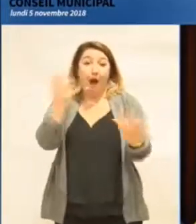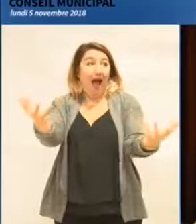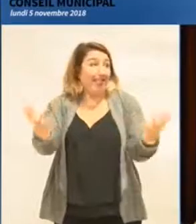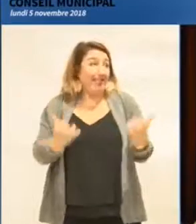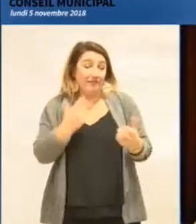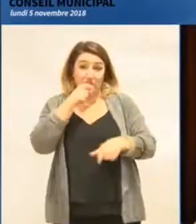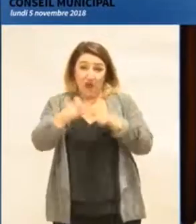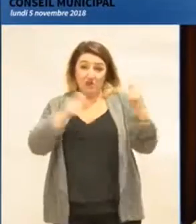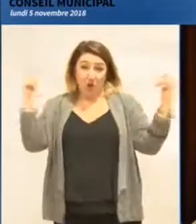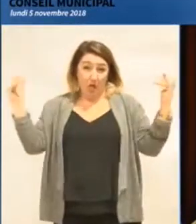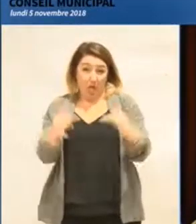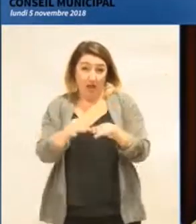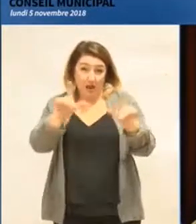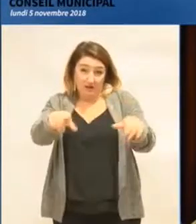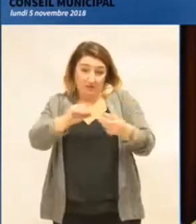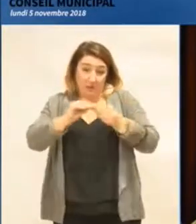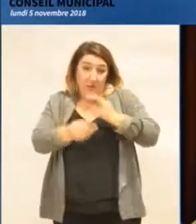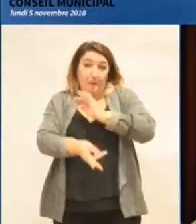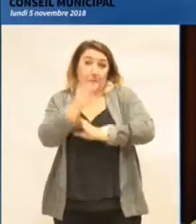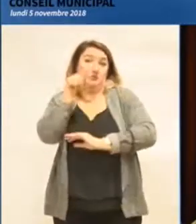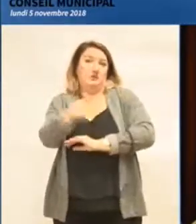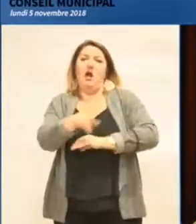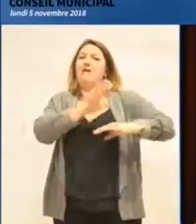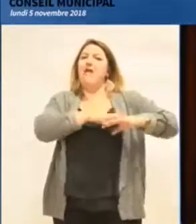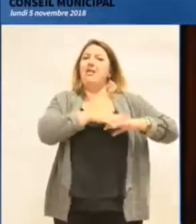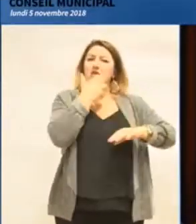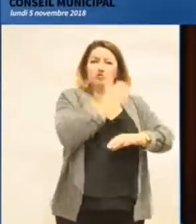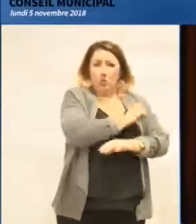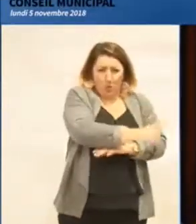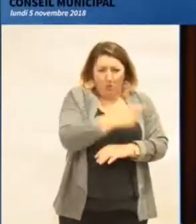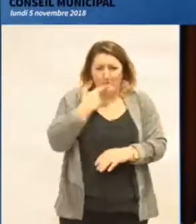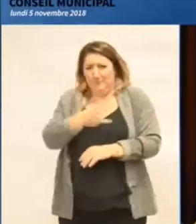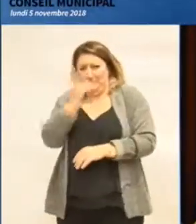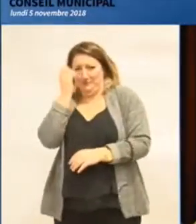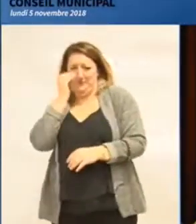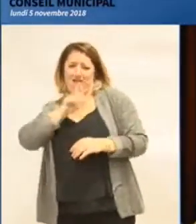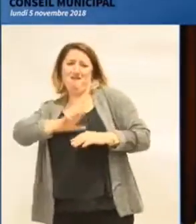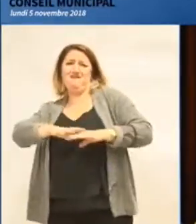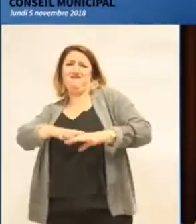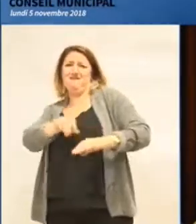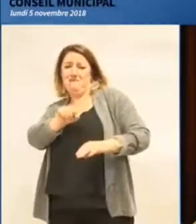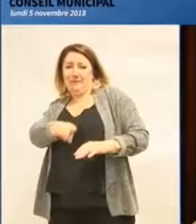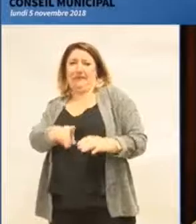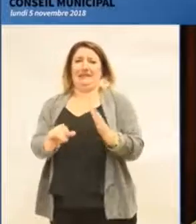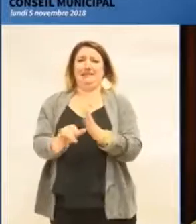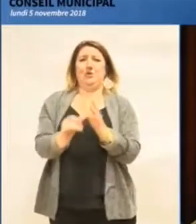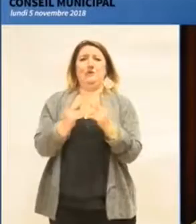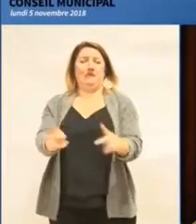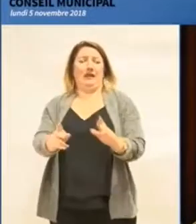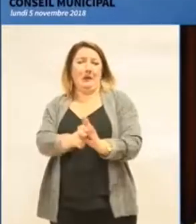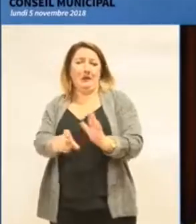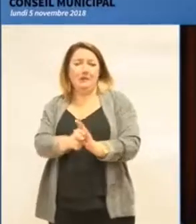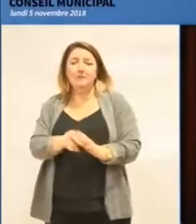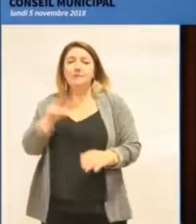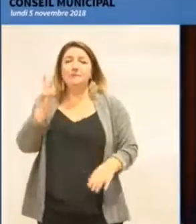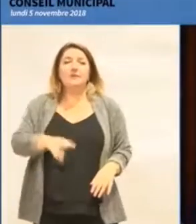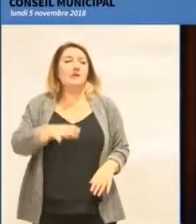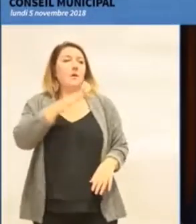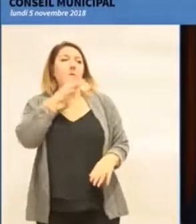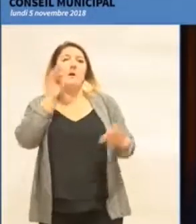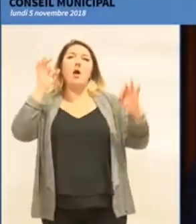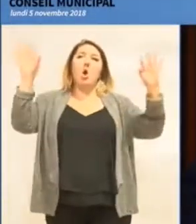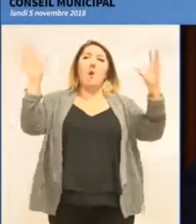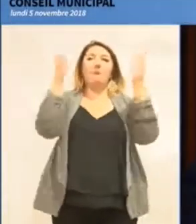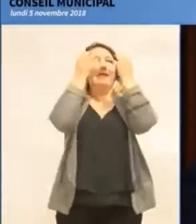c'est là qu'il y a le plus de difficultés. Le deuxième point, c'est que nous ne pouvons pas faire comme si Grenoble vivait dans un environnement un peu sous